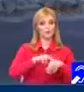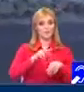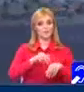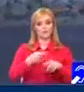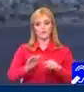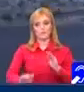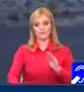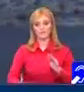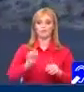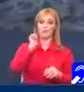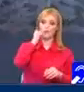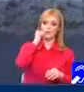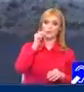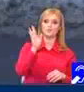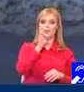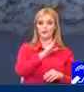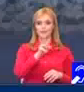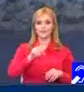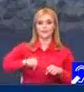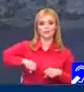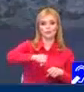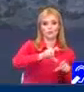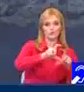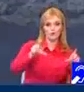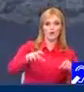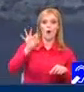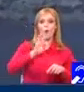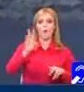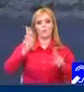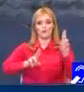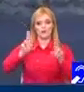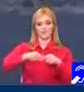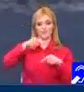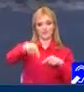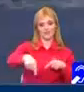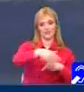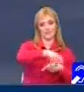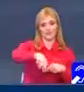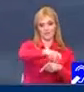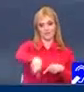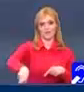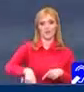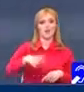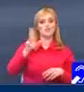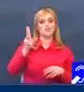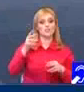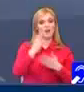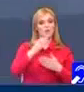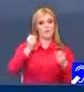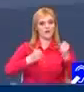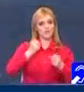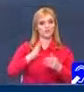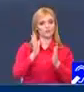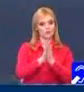cât și cu părinții lor sau bunicii care îi duc la școală despre traversarea străzii în siguranță. Și conducătorii auto sunt atenționați să fie prudenți